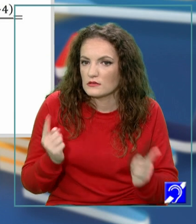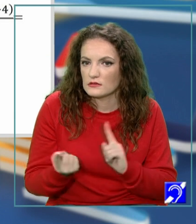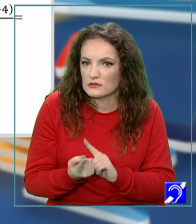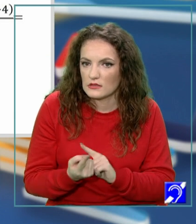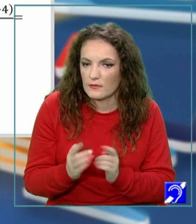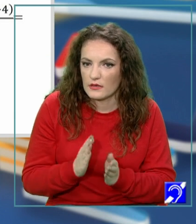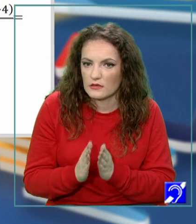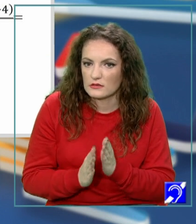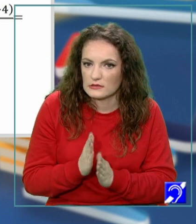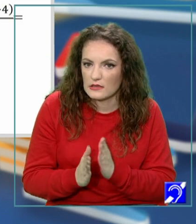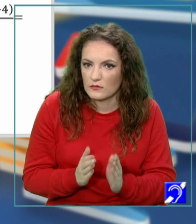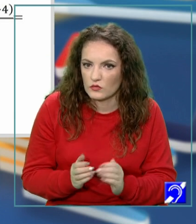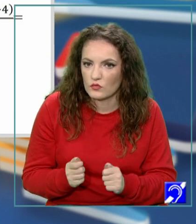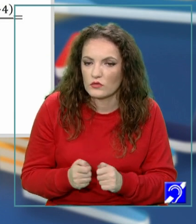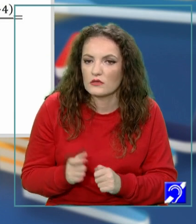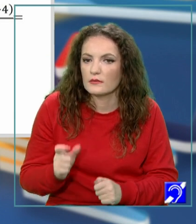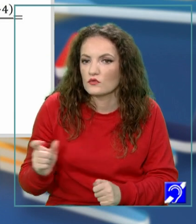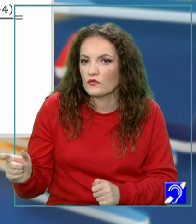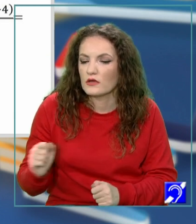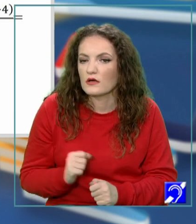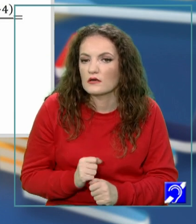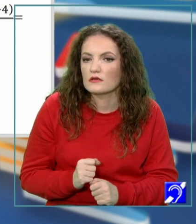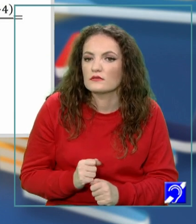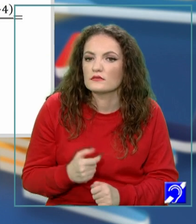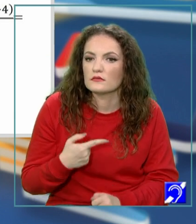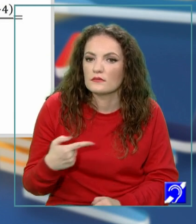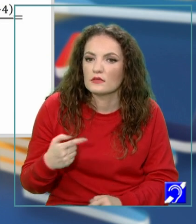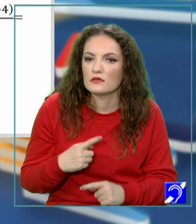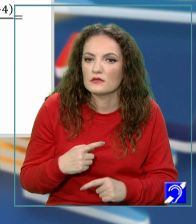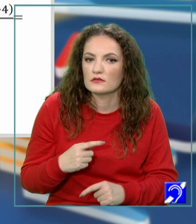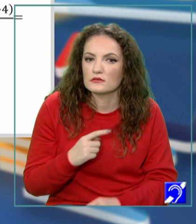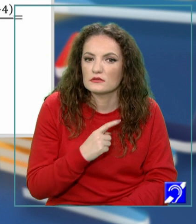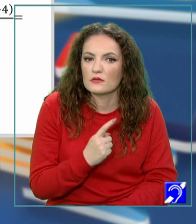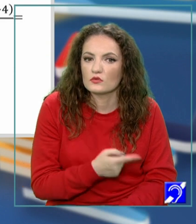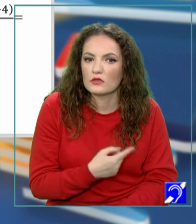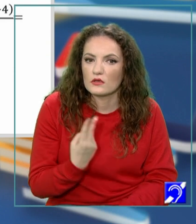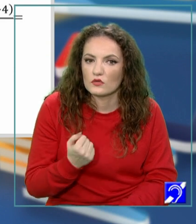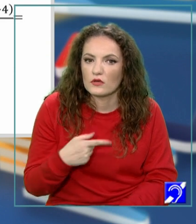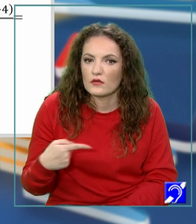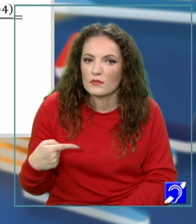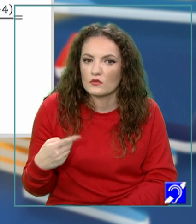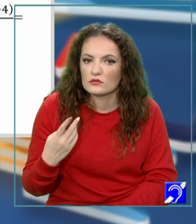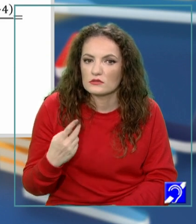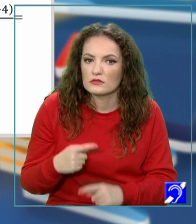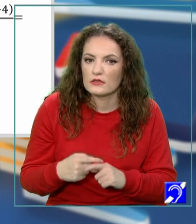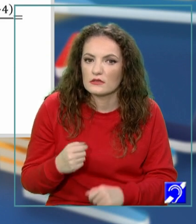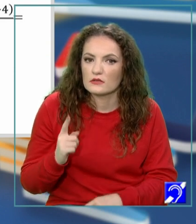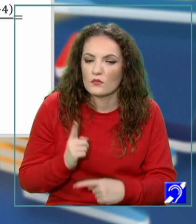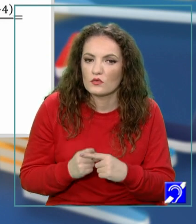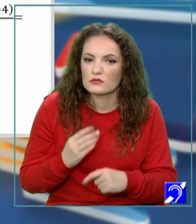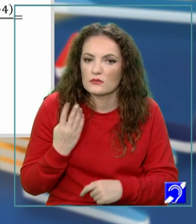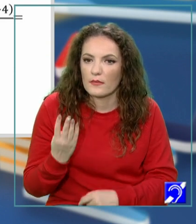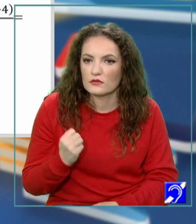termenilor din paranteză. Și atunci voi avea minus x pătrat minus x plus 4 și voi efectua în partea a doua din